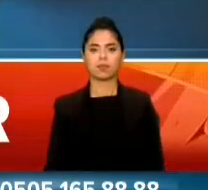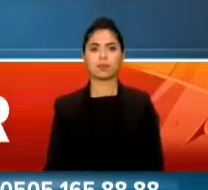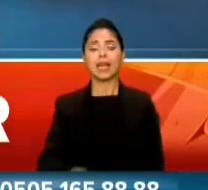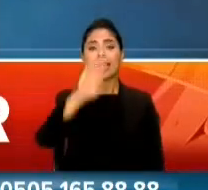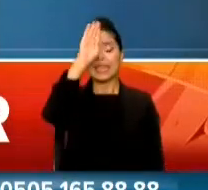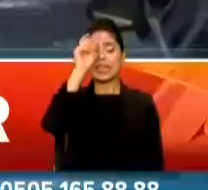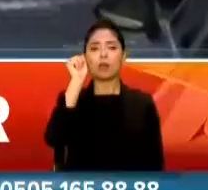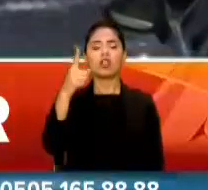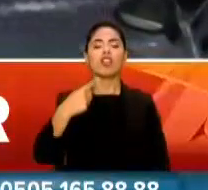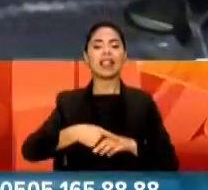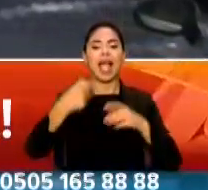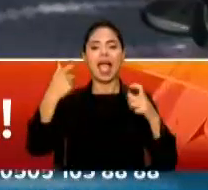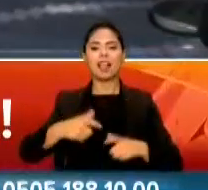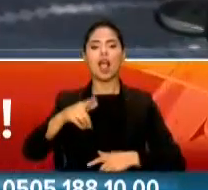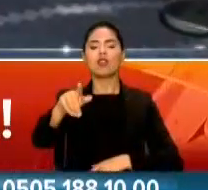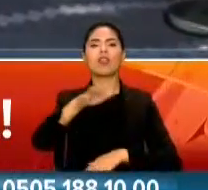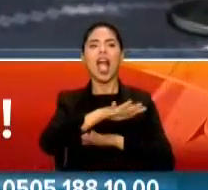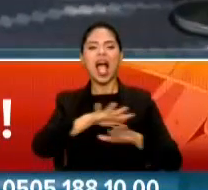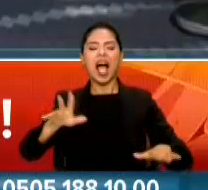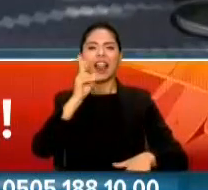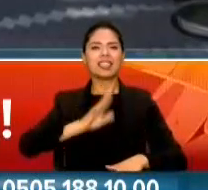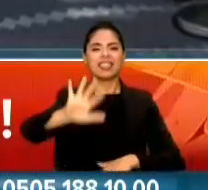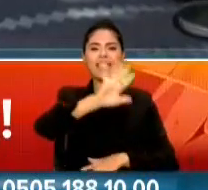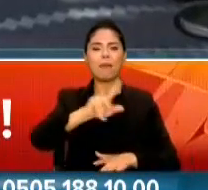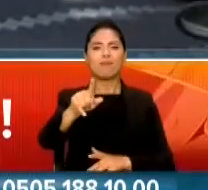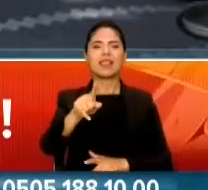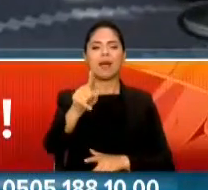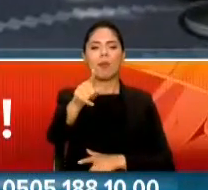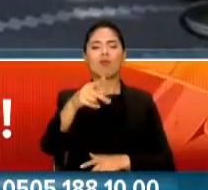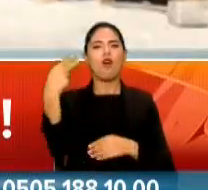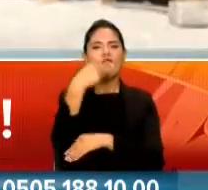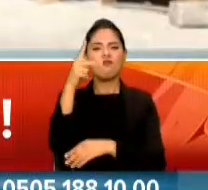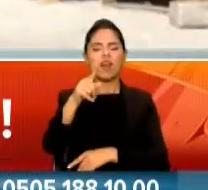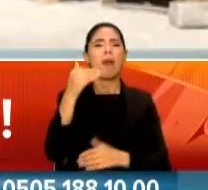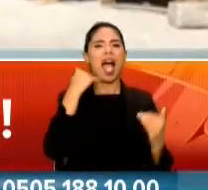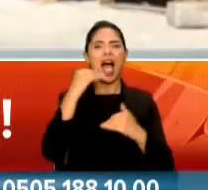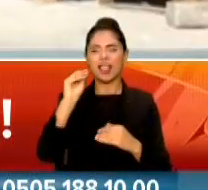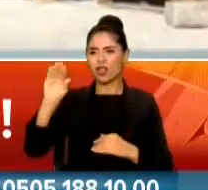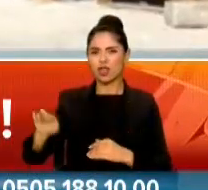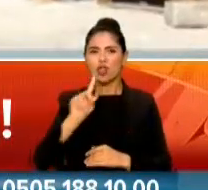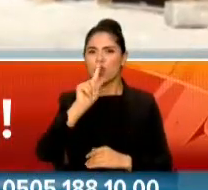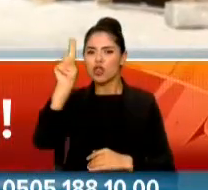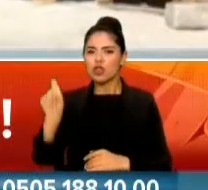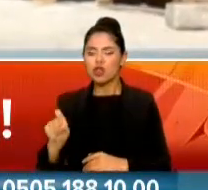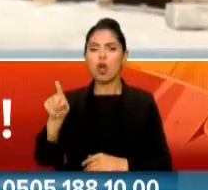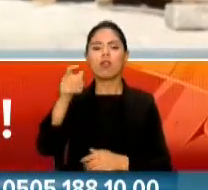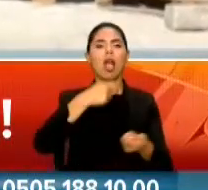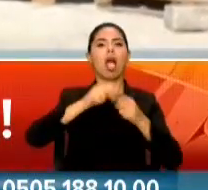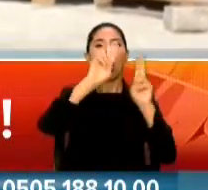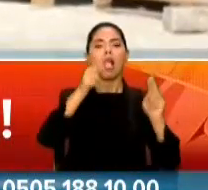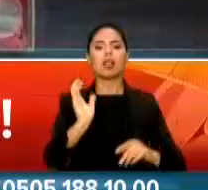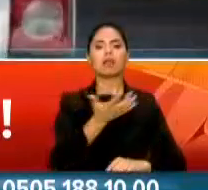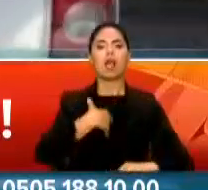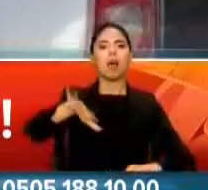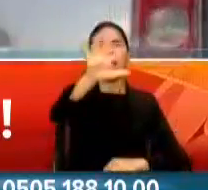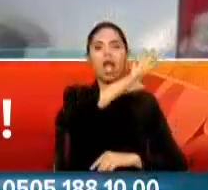İstanbul Esenyurt'ta iki halı yıkamacı yolu karıştırınca bir çocuğa adres sordu. Bunu fark eden esnafsa durumdan şüphelendi, halı